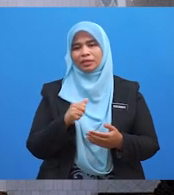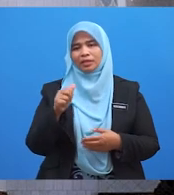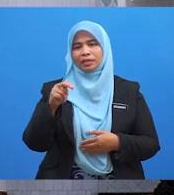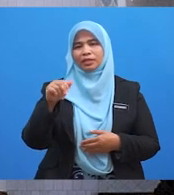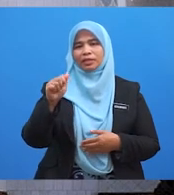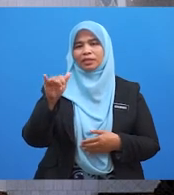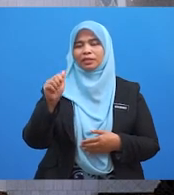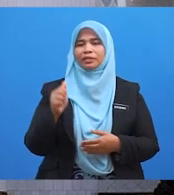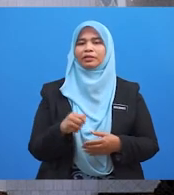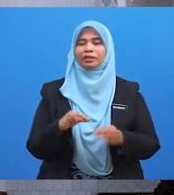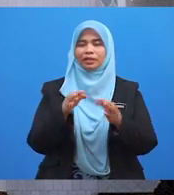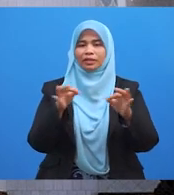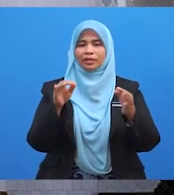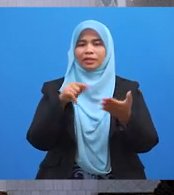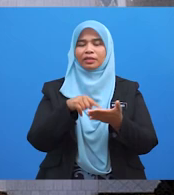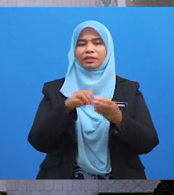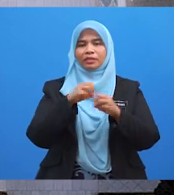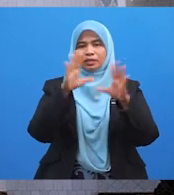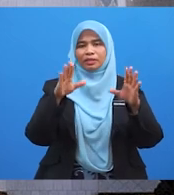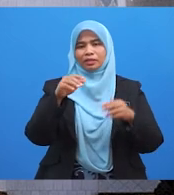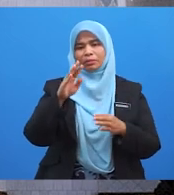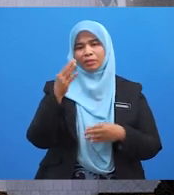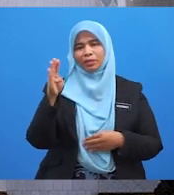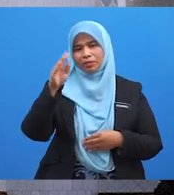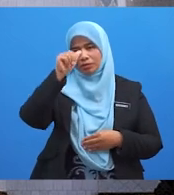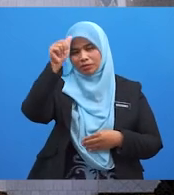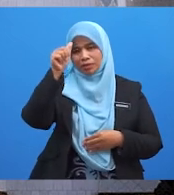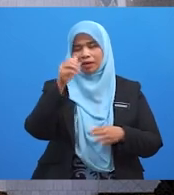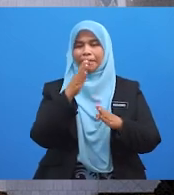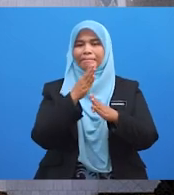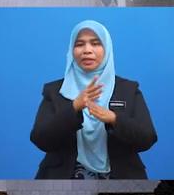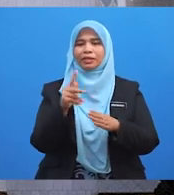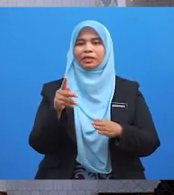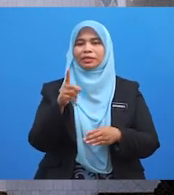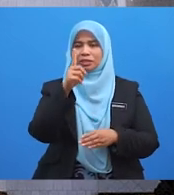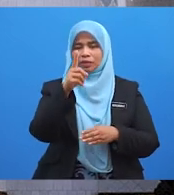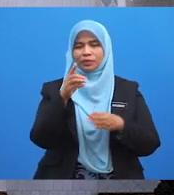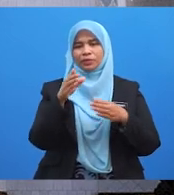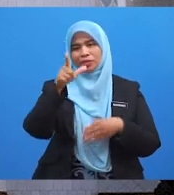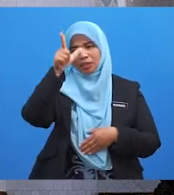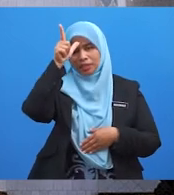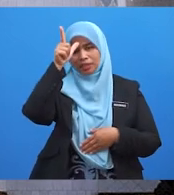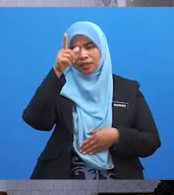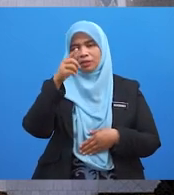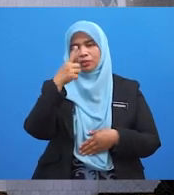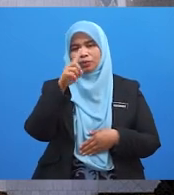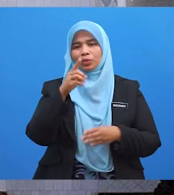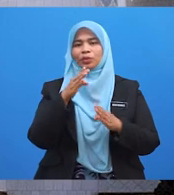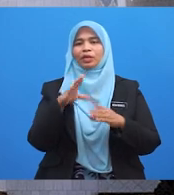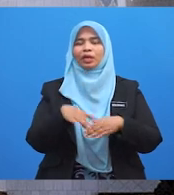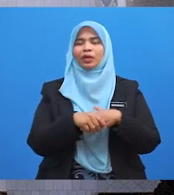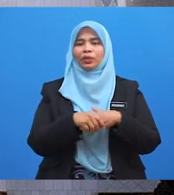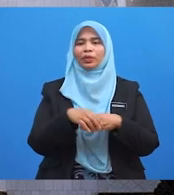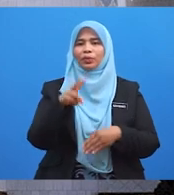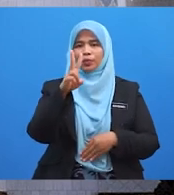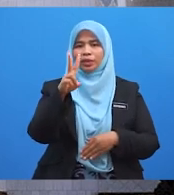ini menjelaskan bahawa Allah Subhanahu Wa Taala membenarkan seorang lelaki Islam berkahwin